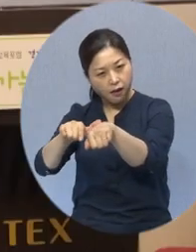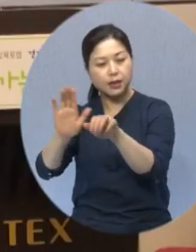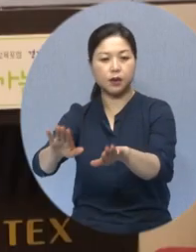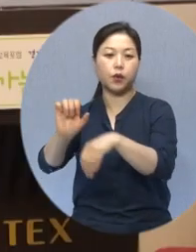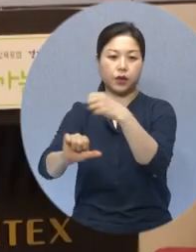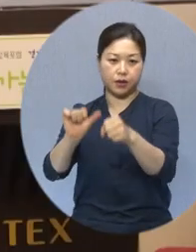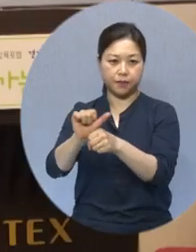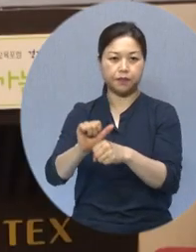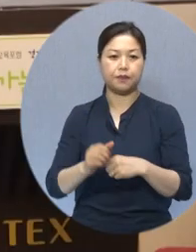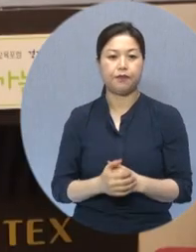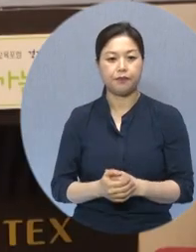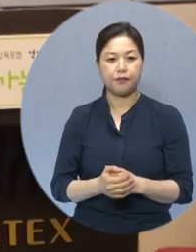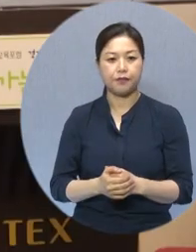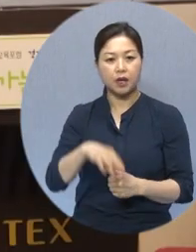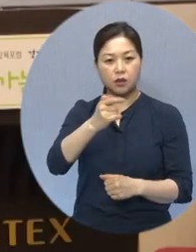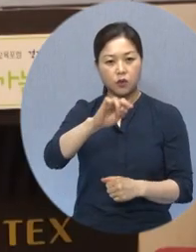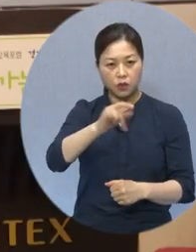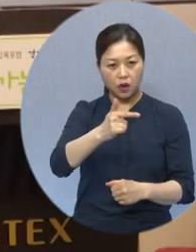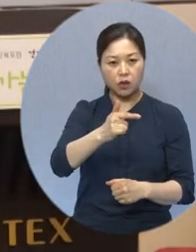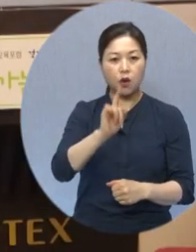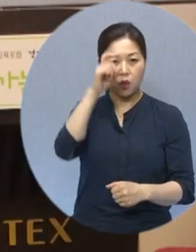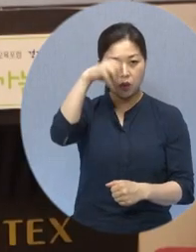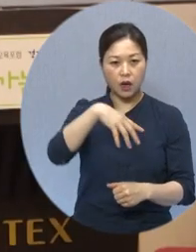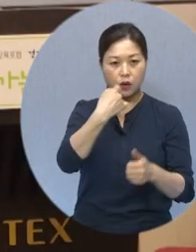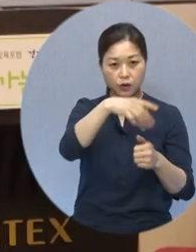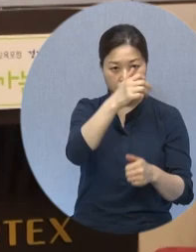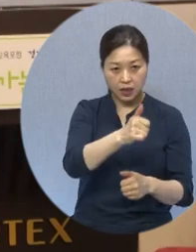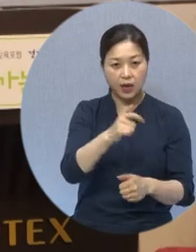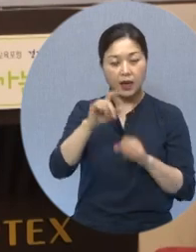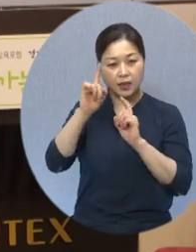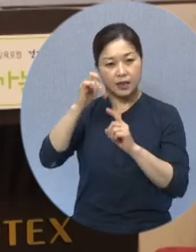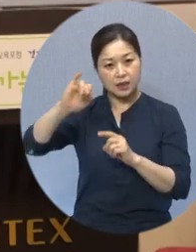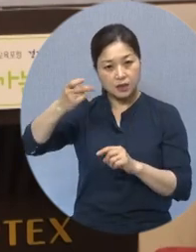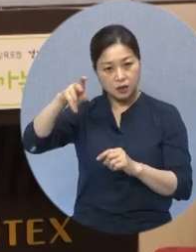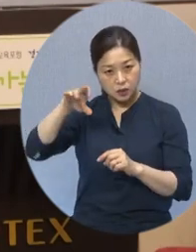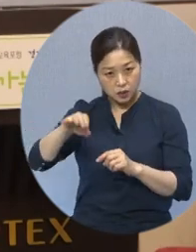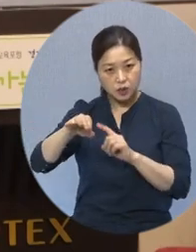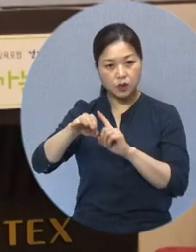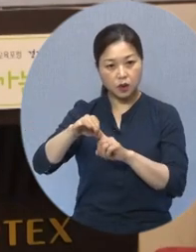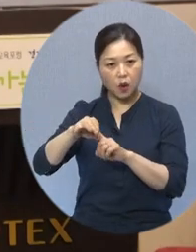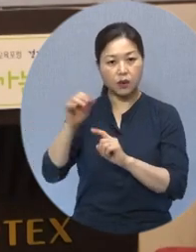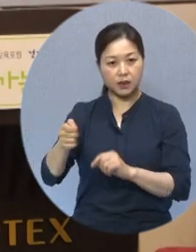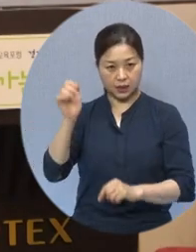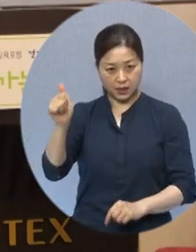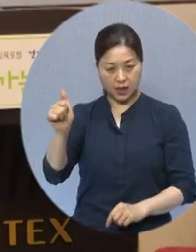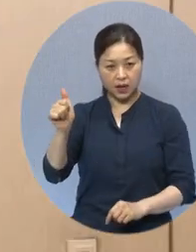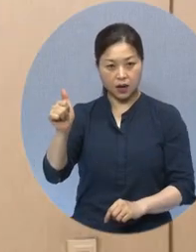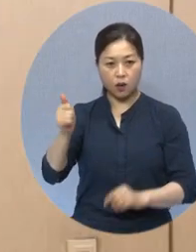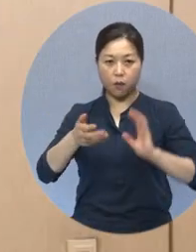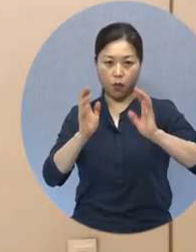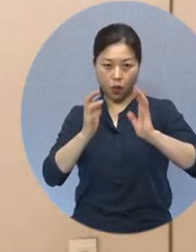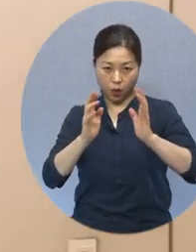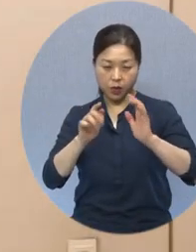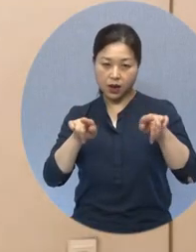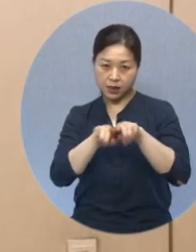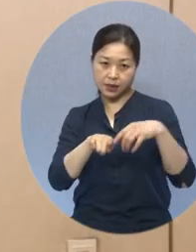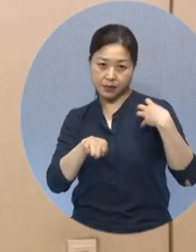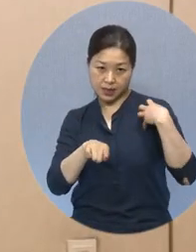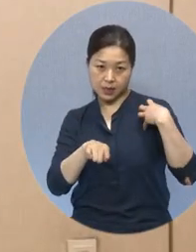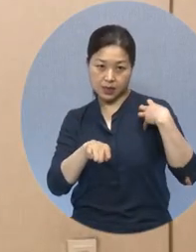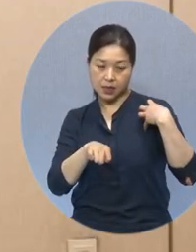차입니다. 서동현 고양교육장, 이길용 고양시 의장과 함께 포럼의 공동위원장을 맡은